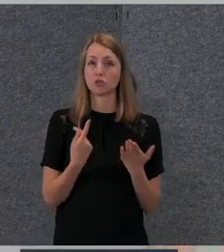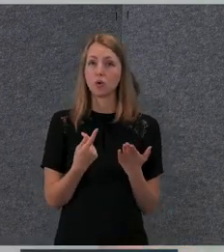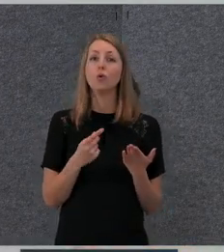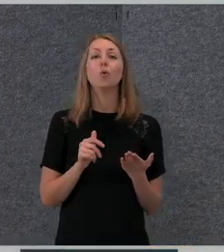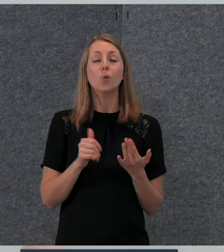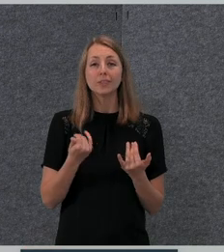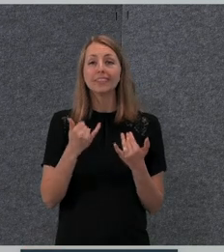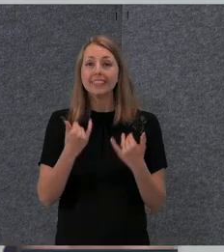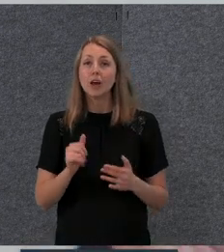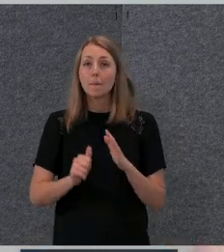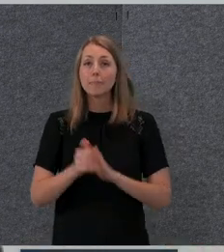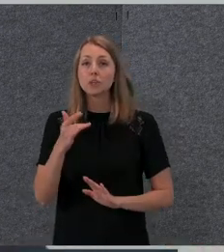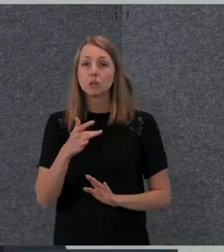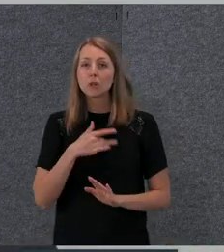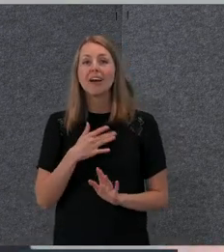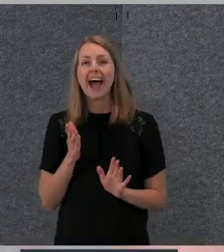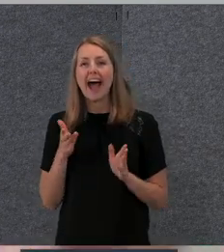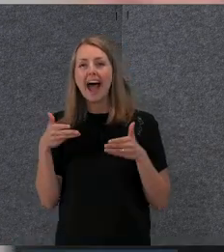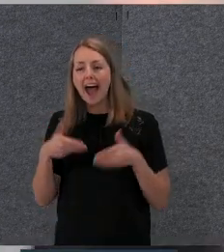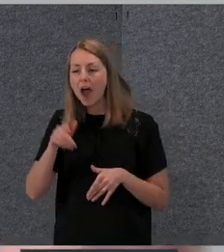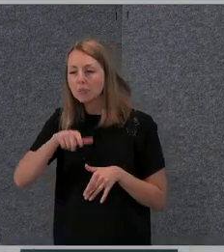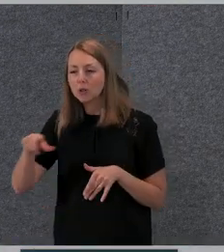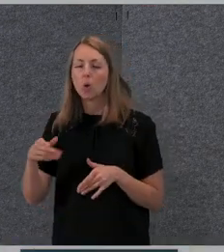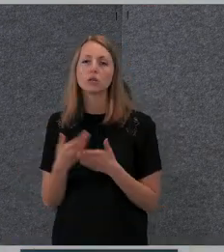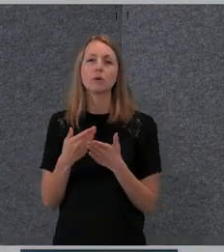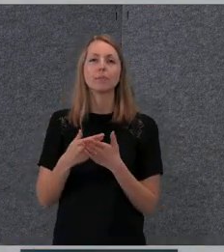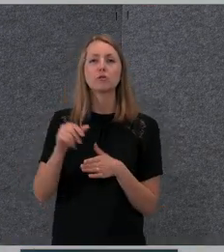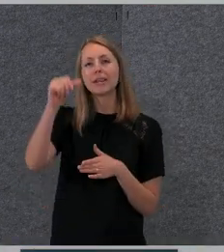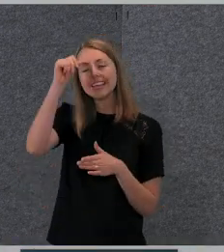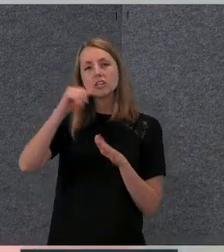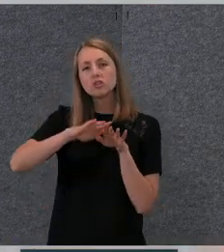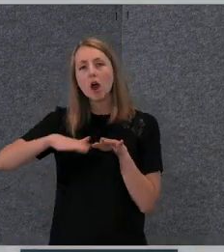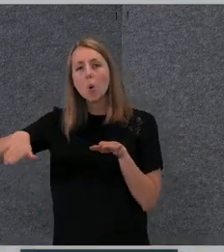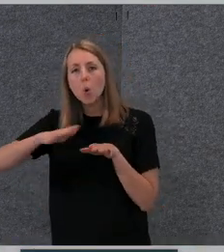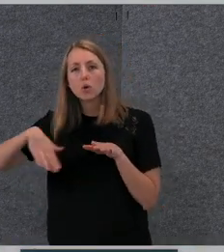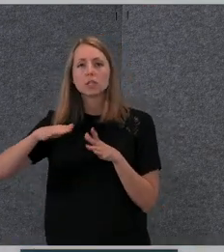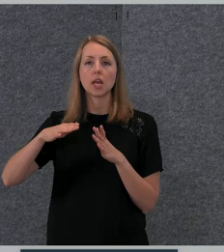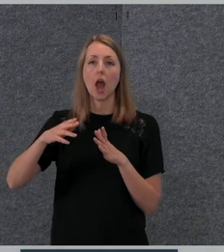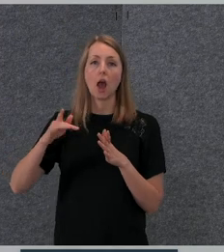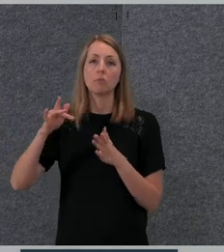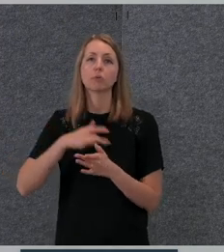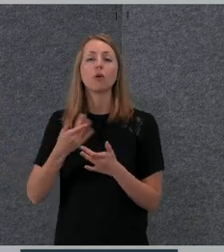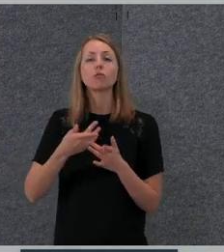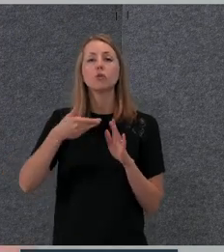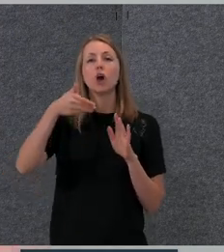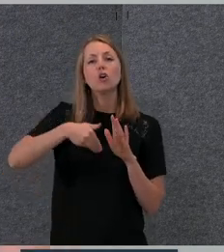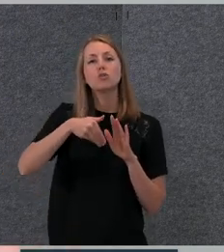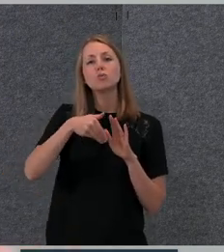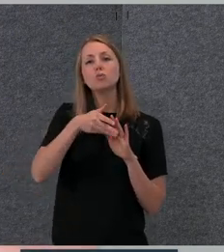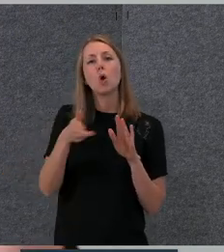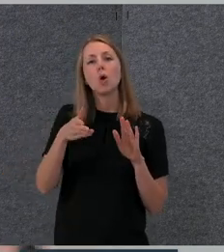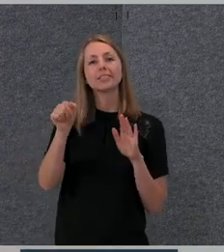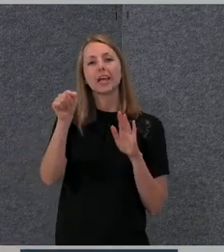auch in diesem Fall wieder die Armen, die Inseln im Indischen Ozean, die Küsten in Südostasien.